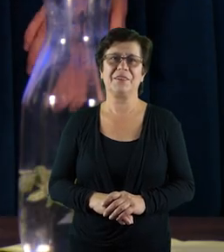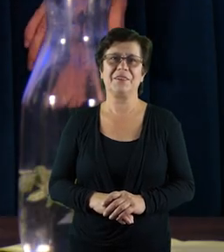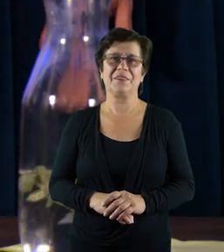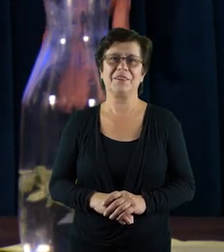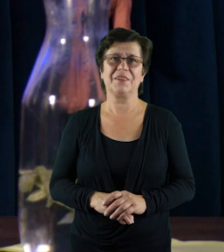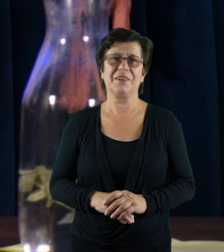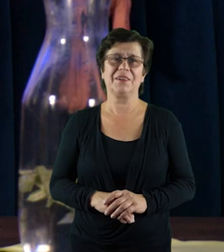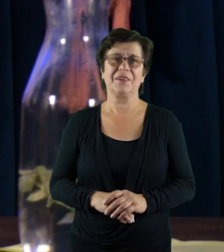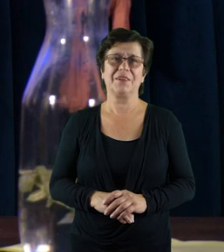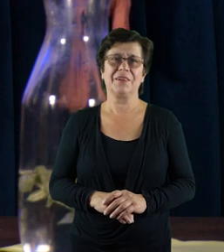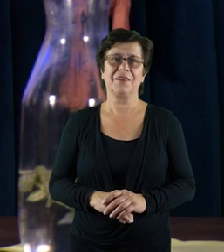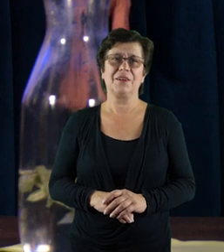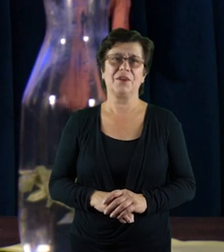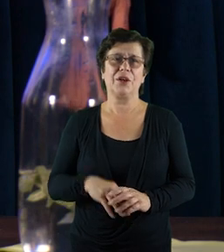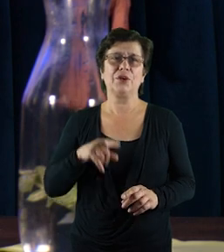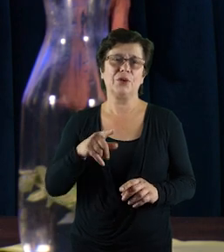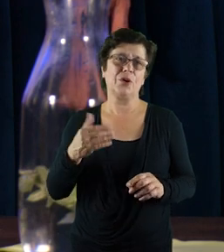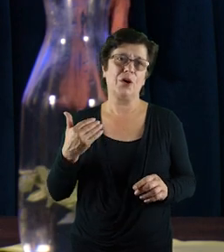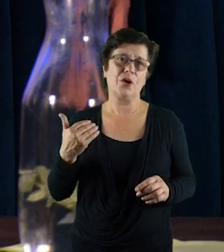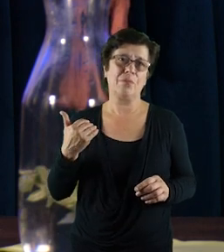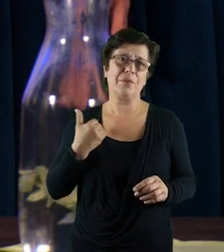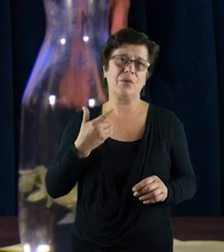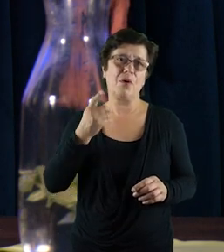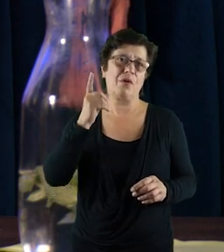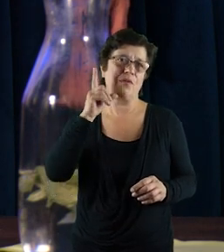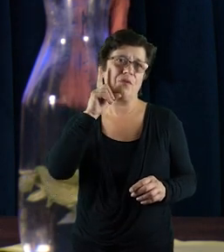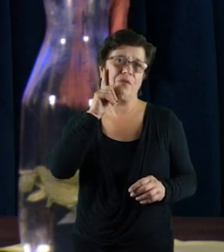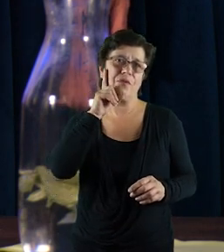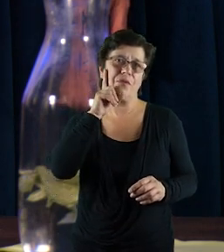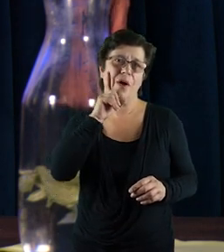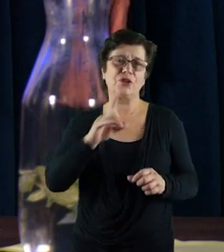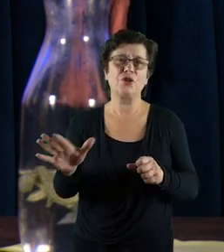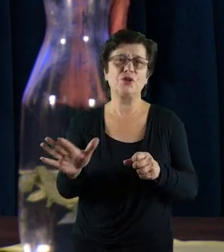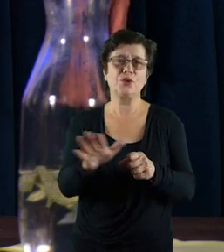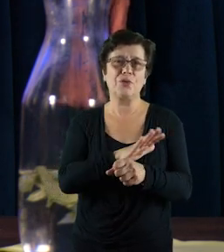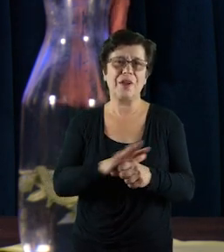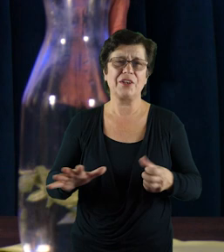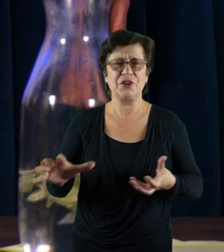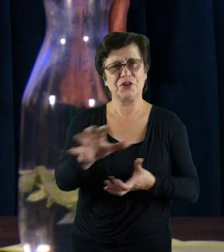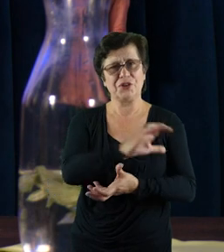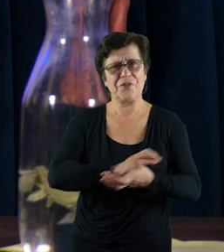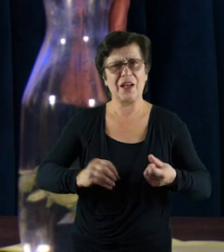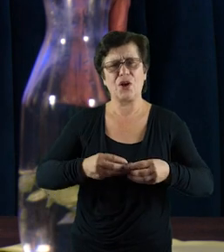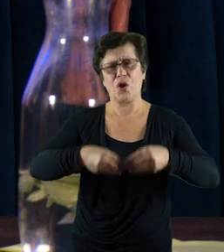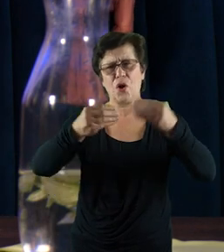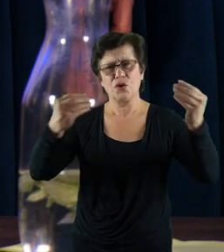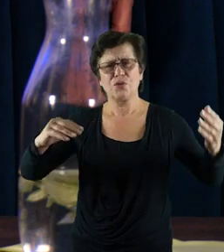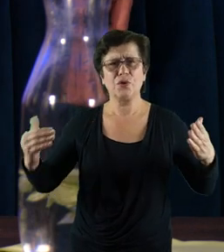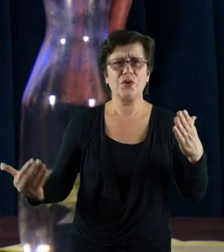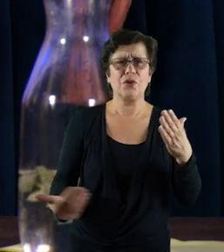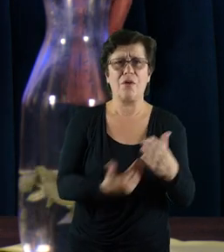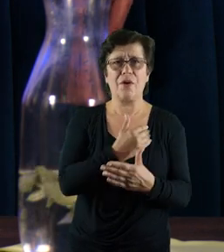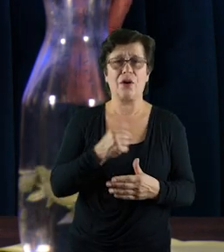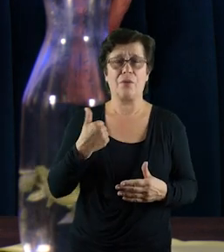Był takim przełomem i to było właśnie to, o czym wspomniałam, zrównanie świata i wykreowanie czegoś nowego, ale po tym tomie Równanie serca